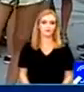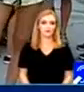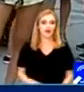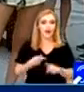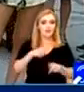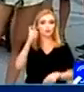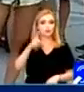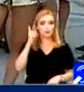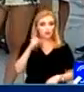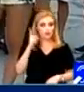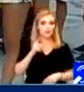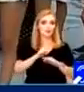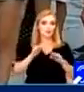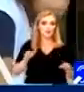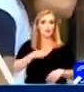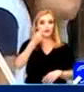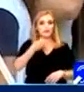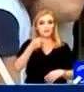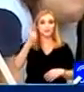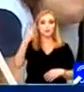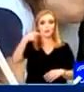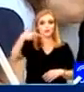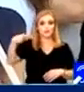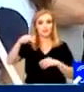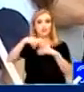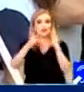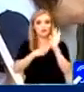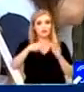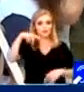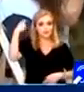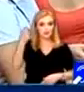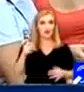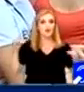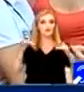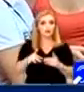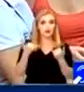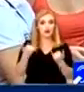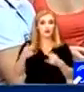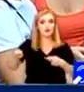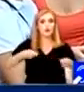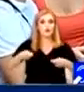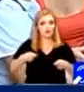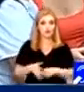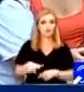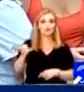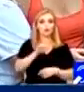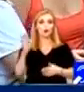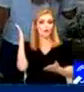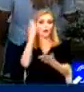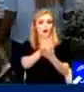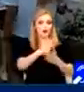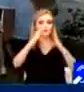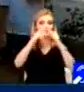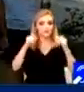Cei 100 de copii și tineri cu vârste cuprinse între 12 și 17 ani s-au adunat astăzi la guvern, de unde au plecat spre